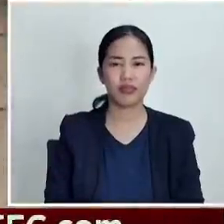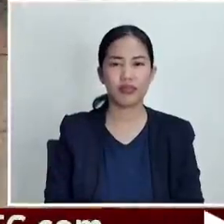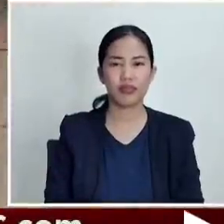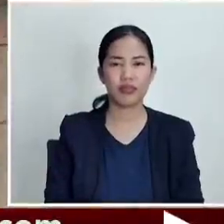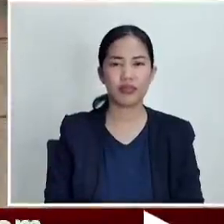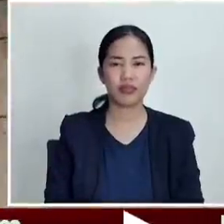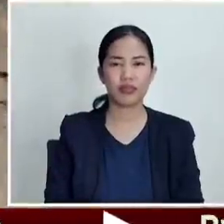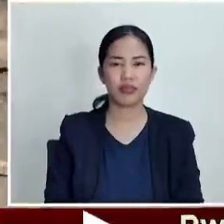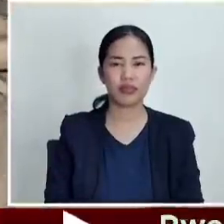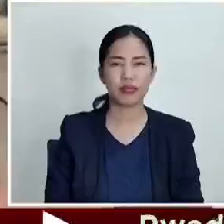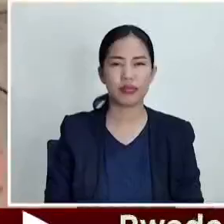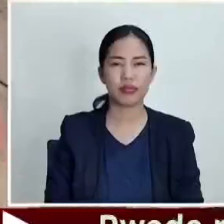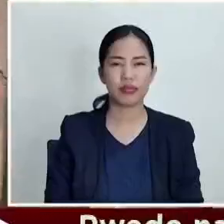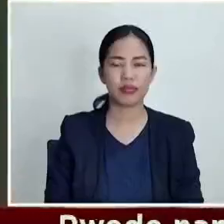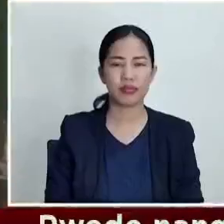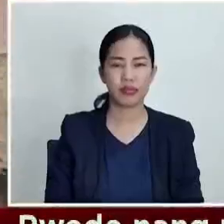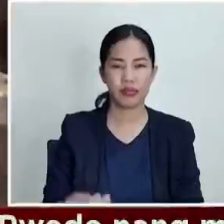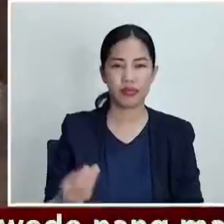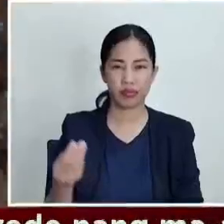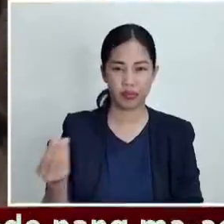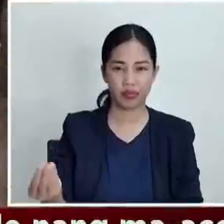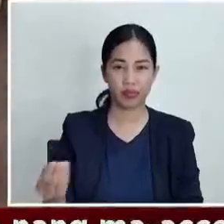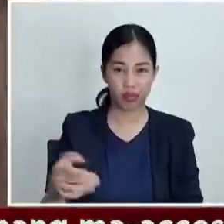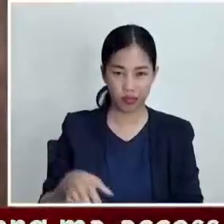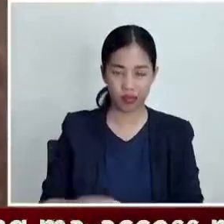kamay mo kamay. Lagay mo dito.